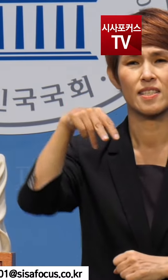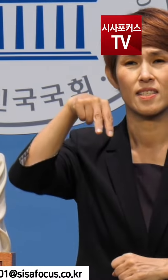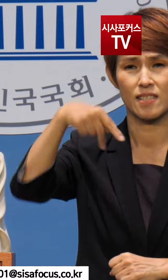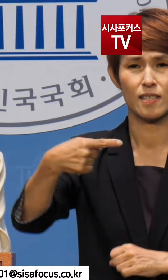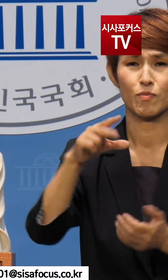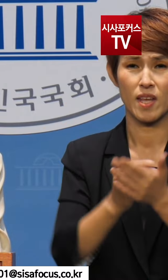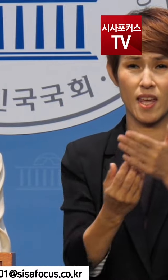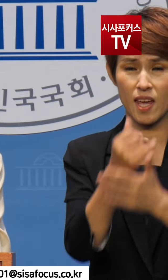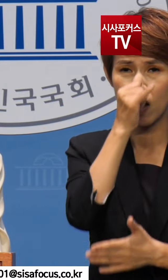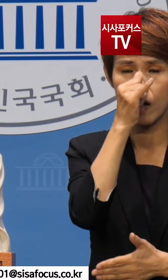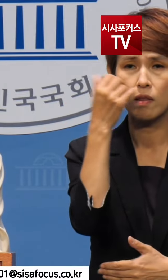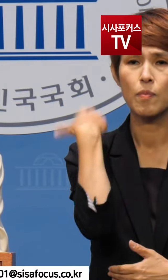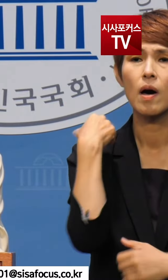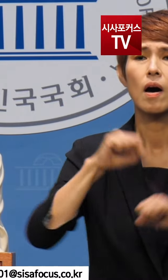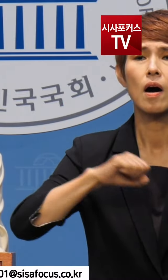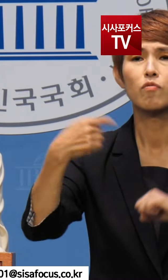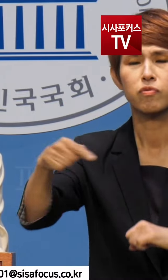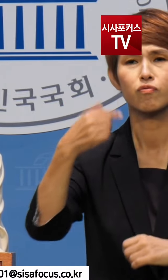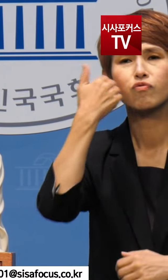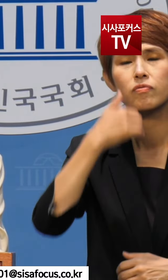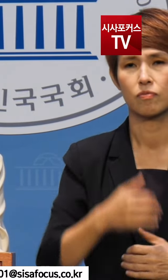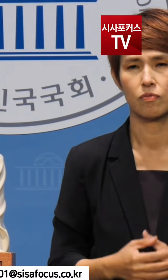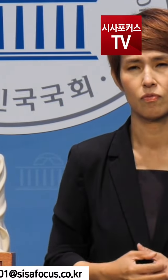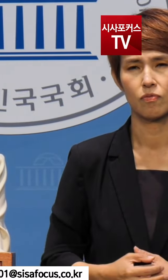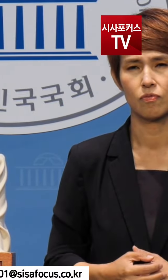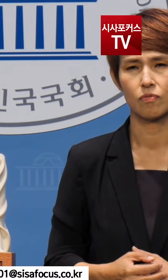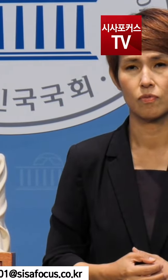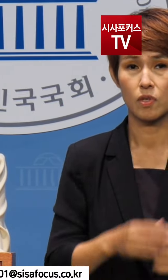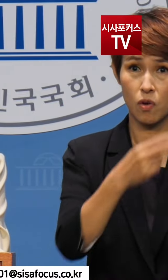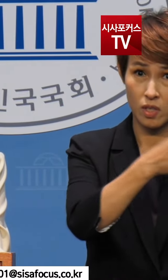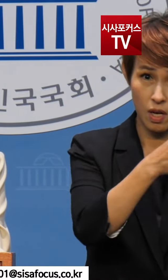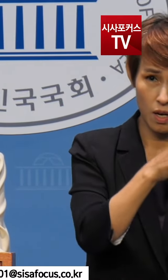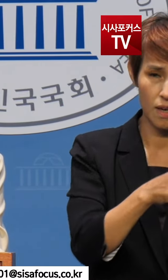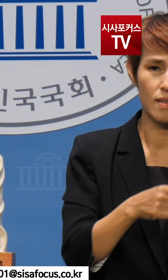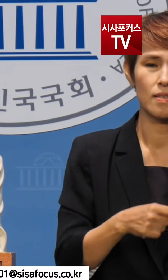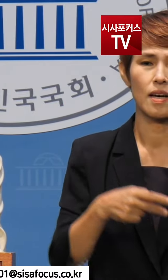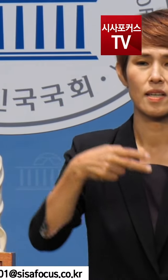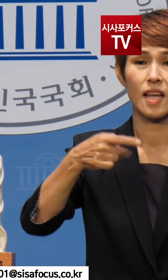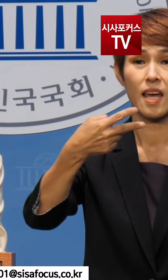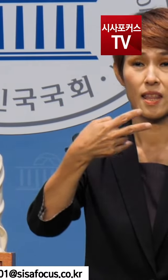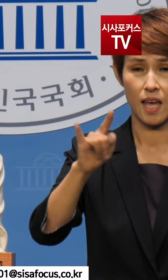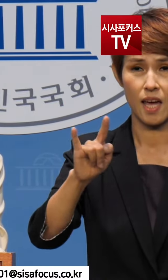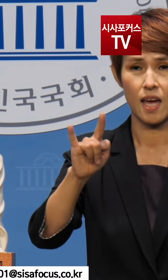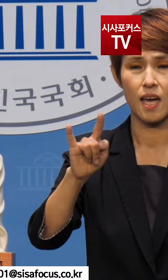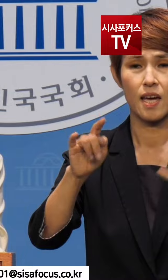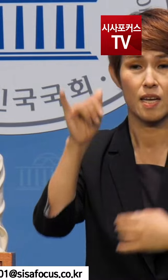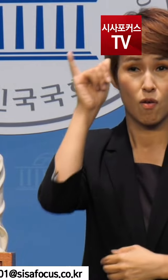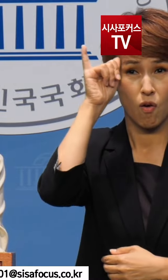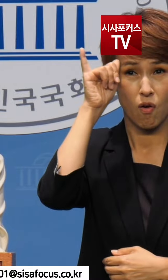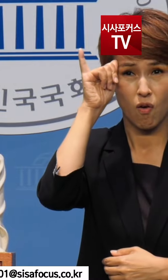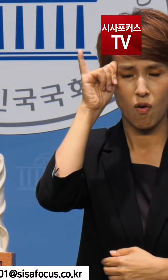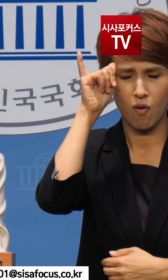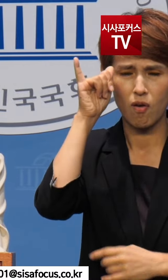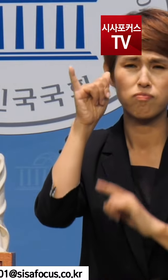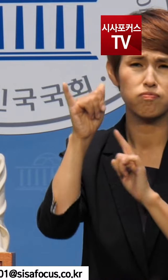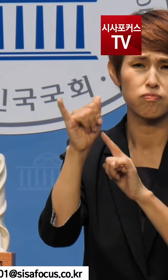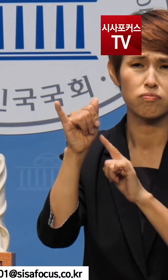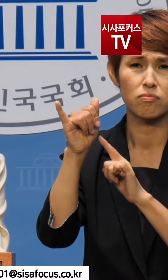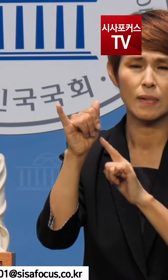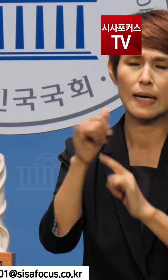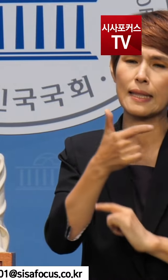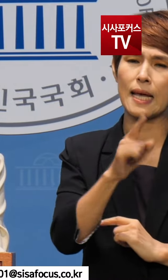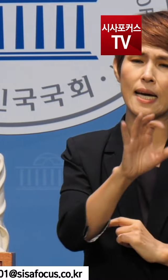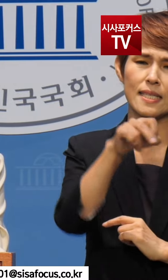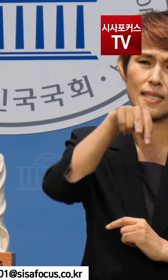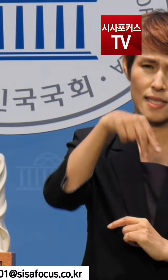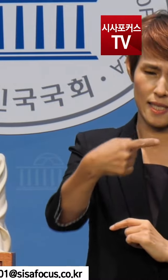기관에서 도대체 주관한 것입니까? 현장의 교사들은 4세대 인공지능 나이스에서 인공지능은 차치하더라도